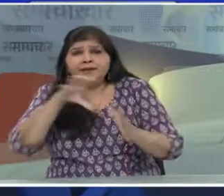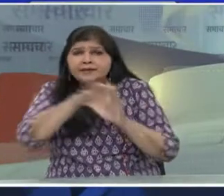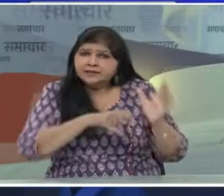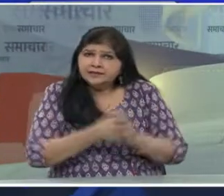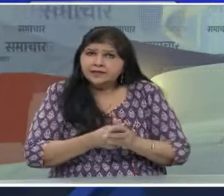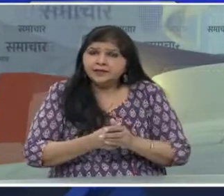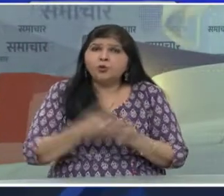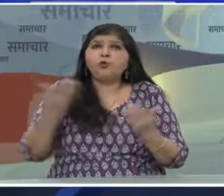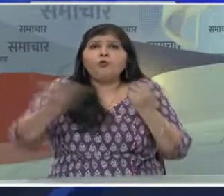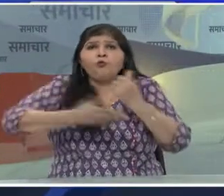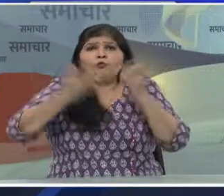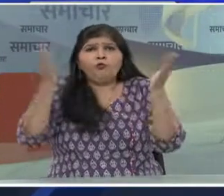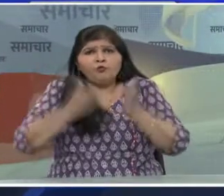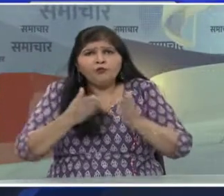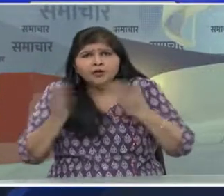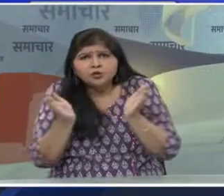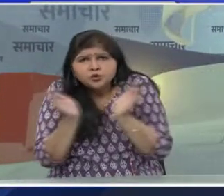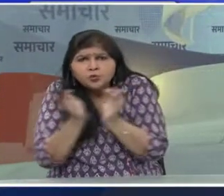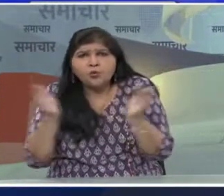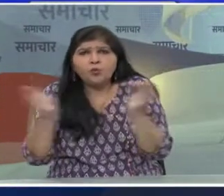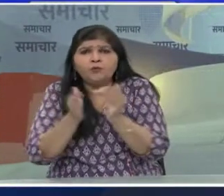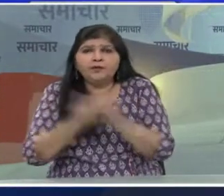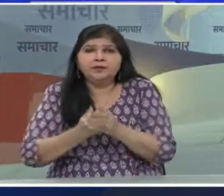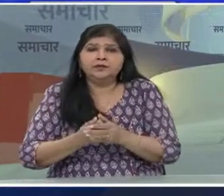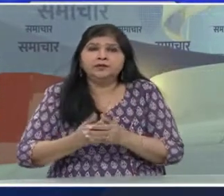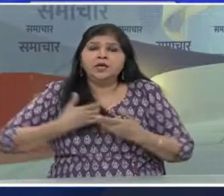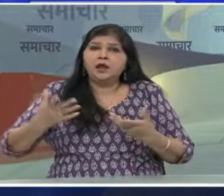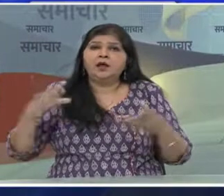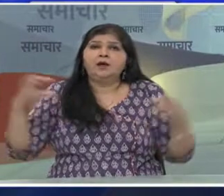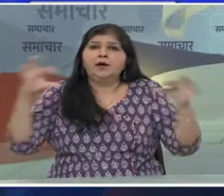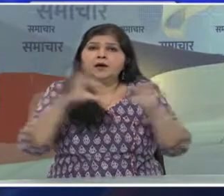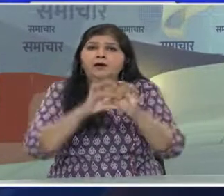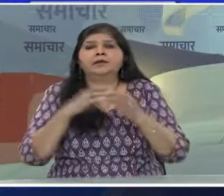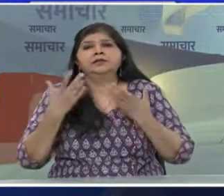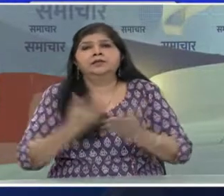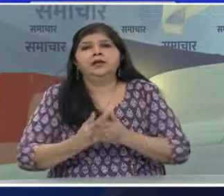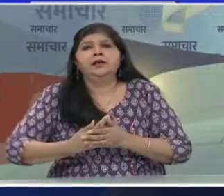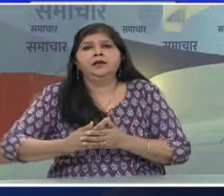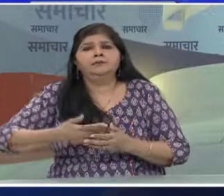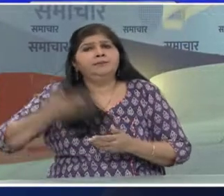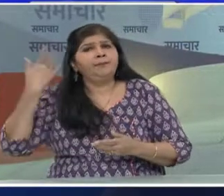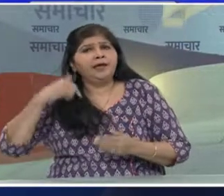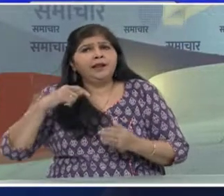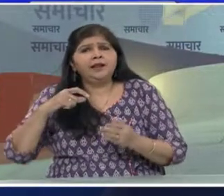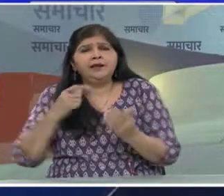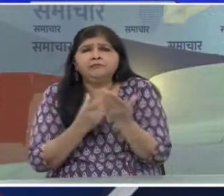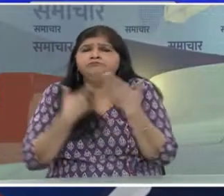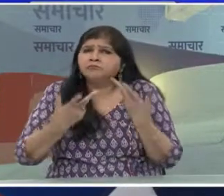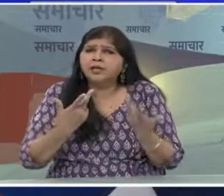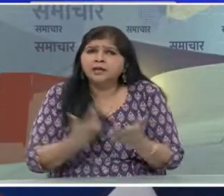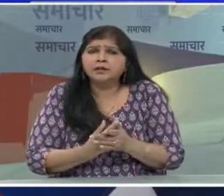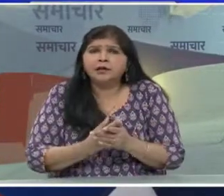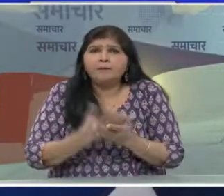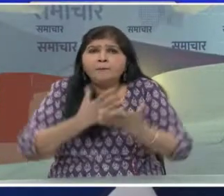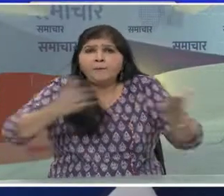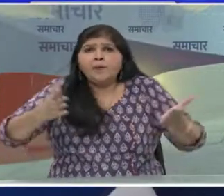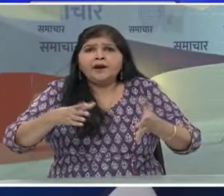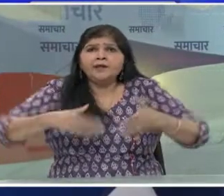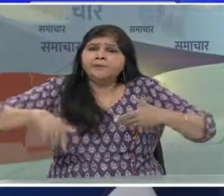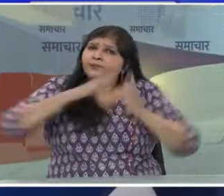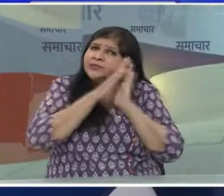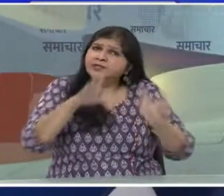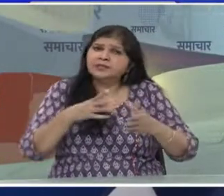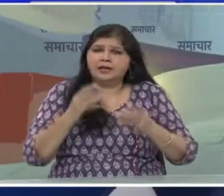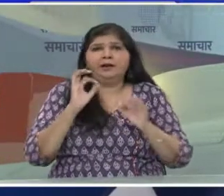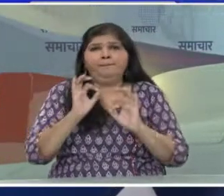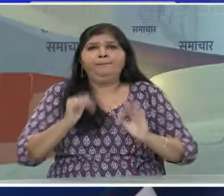थी, शहरों का विकास तो होता गया लेकिन आजादी के बाद गांव पिछड़ते चले गए। हालांकि महात्मा गांधी जी कहते